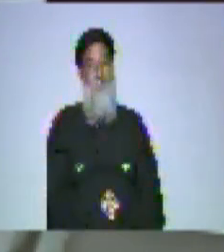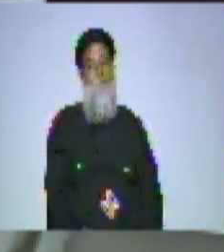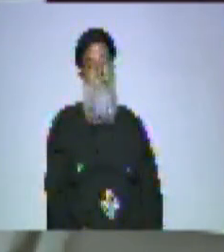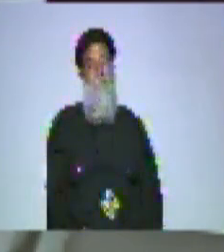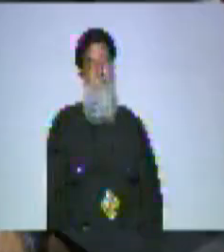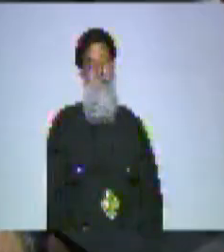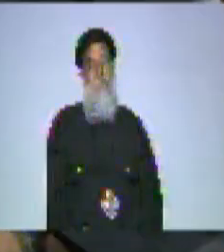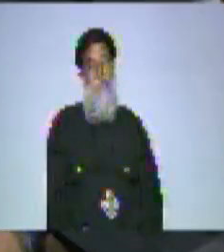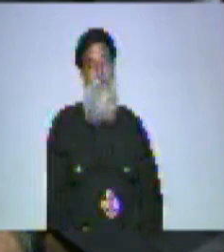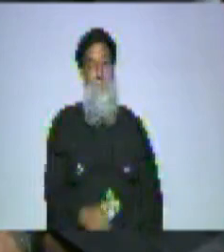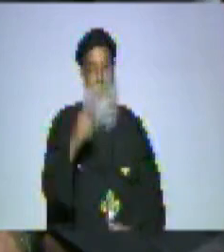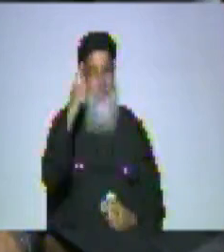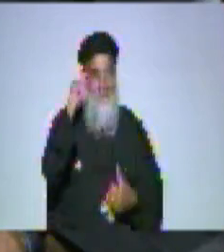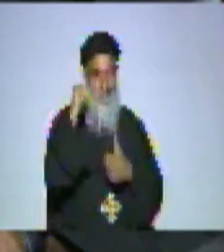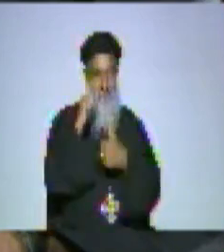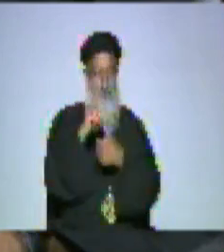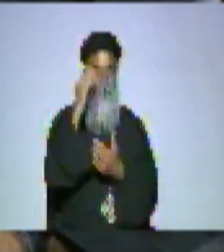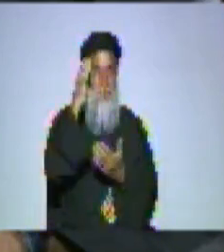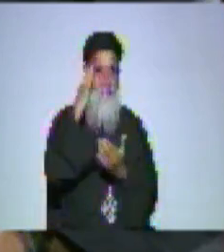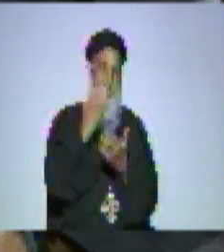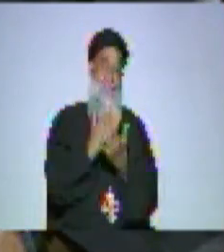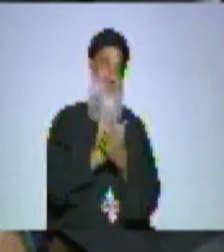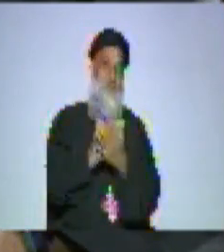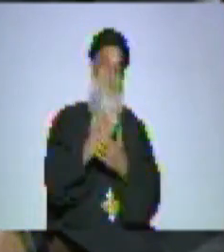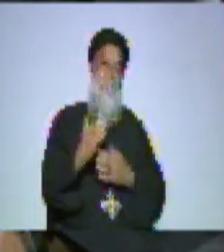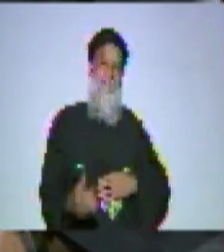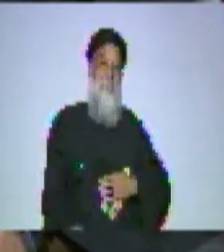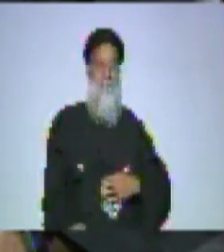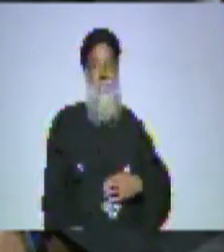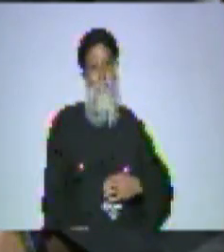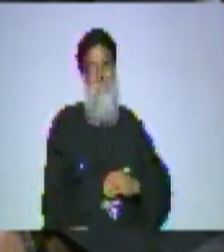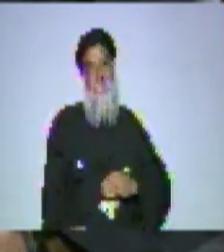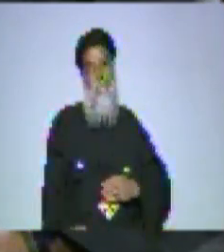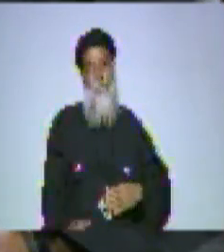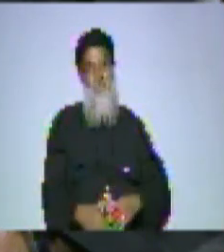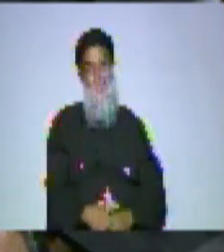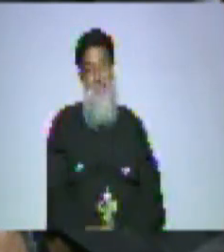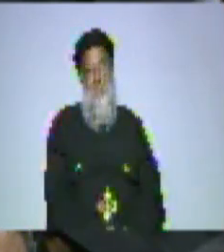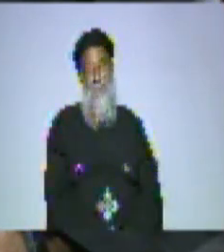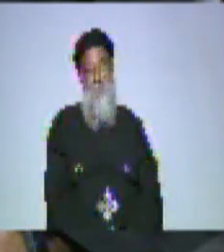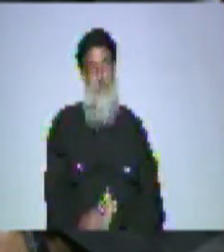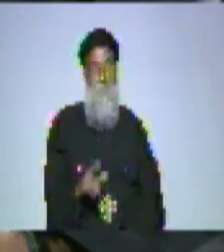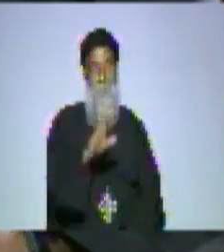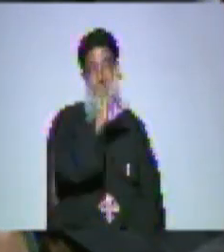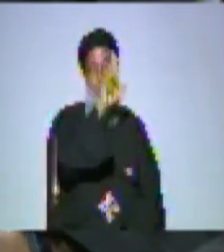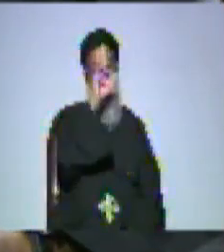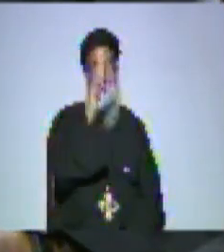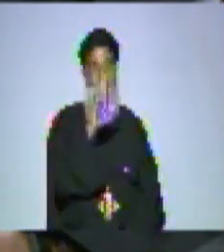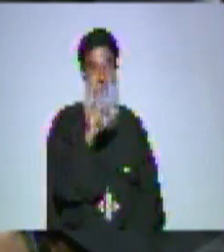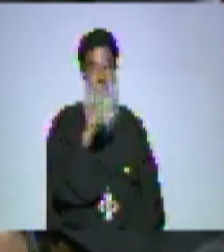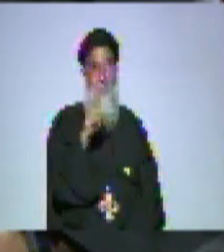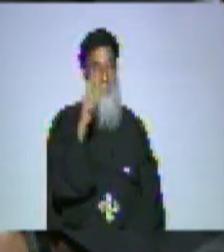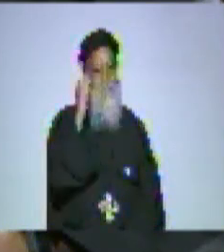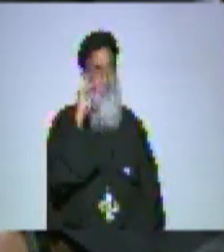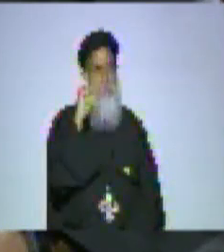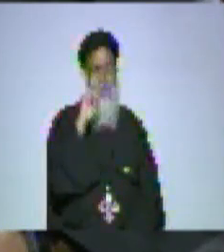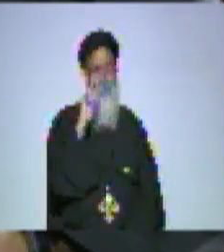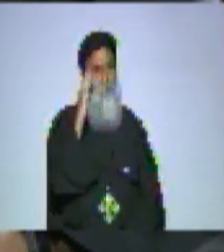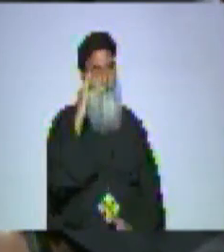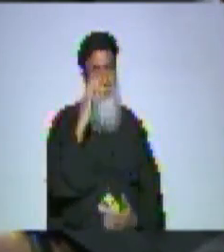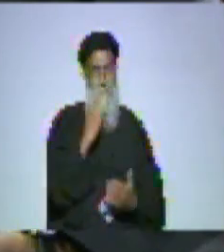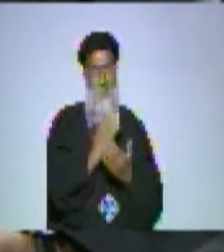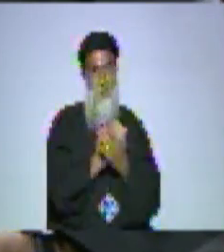على ذكر التسامح في التساؤل يعني في بعض الناس بتبقى مش قادره انها تسامح